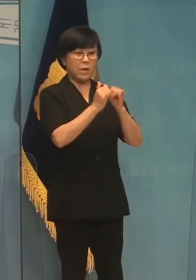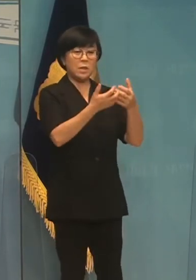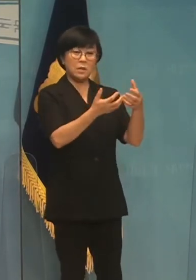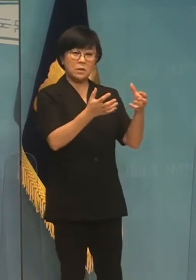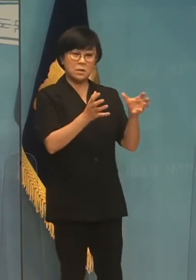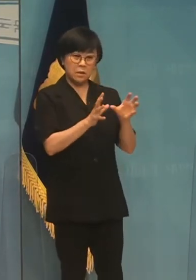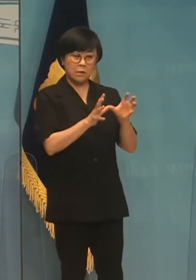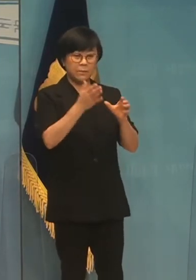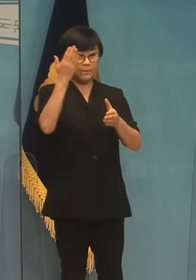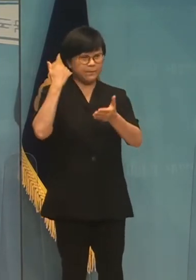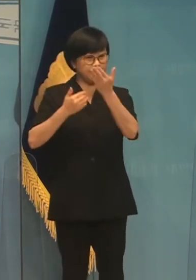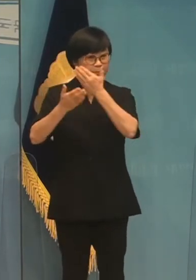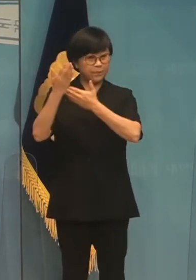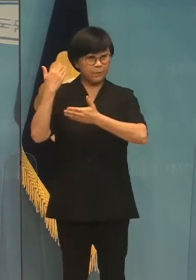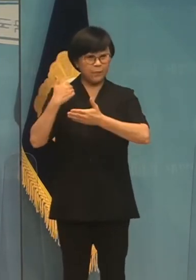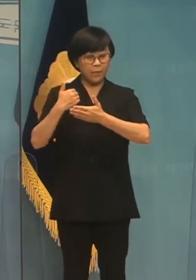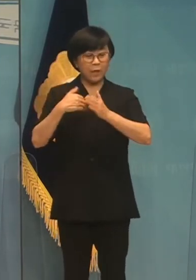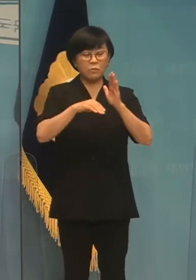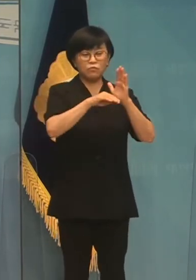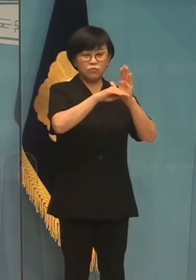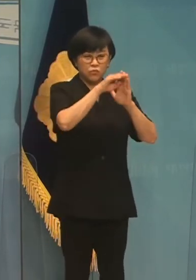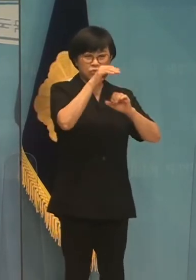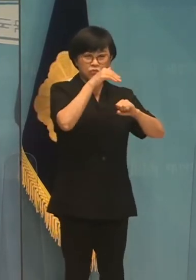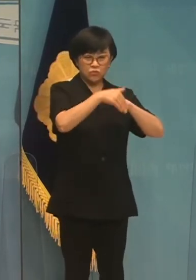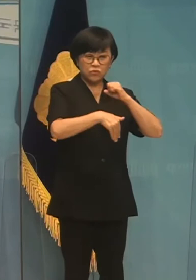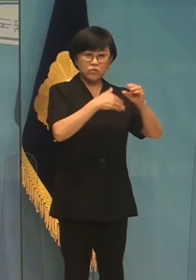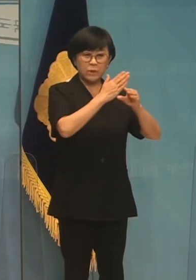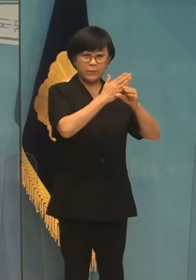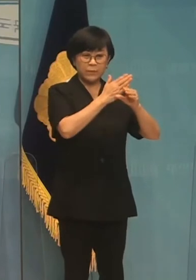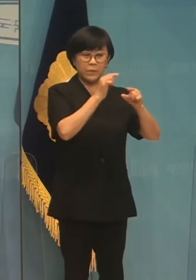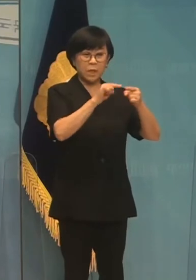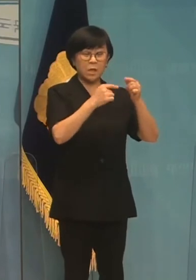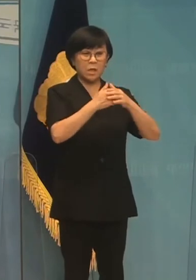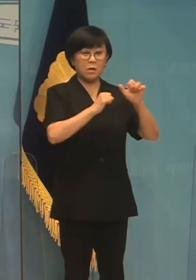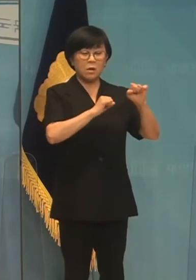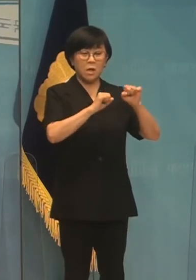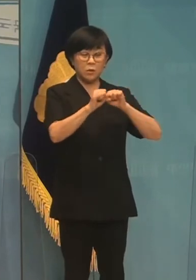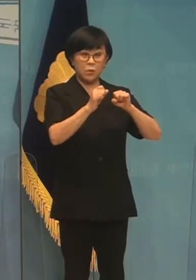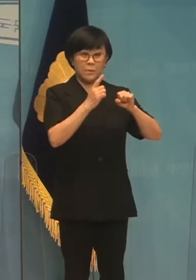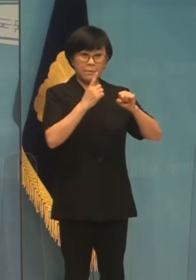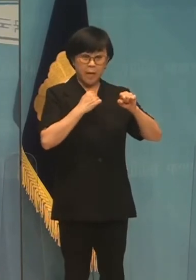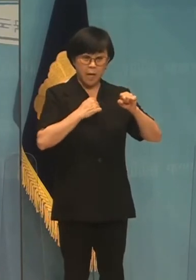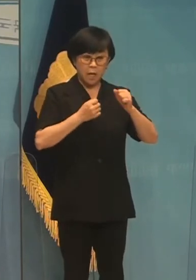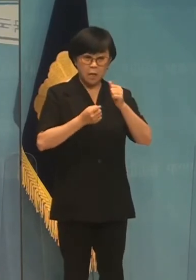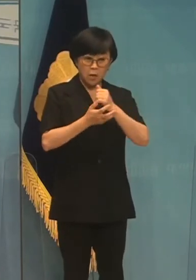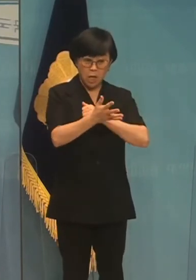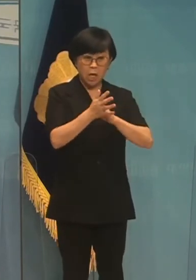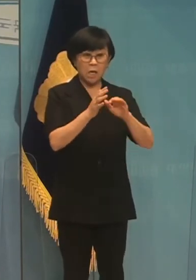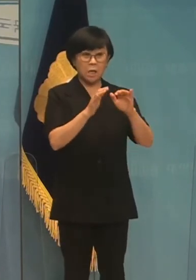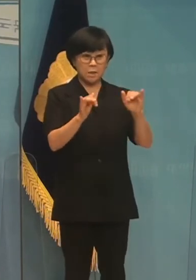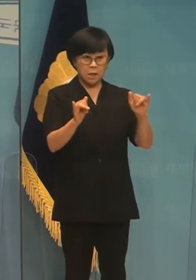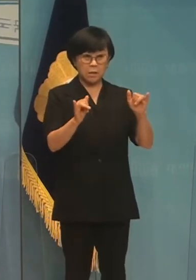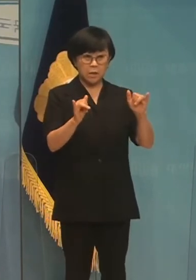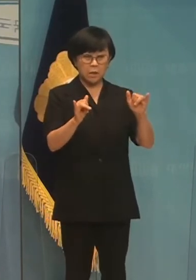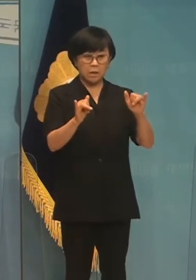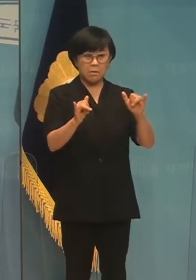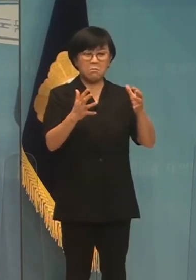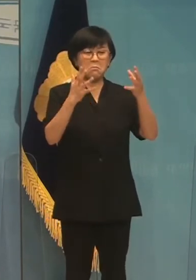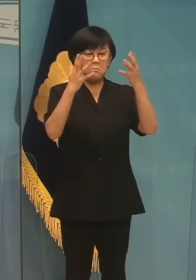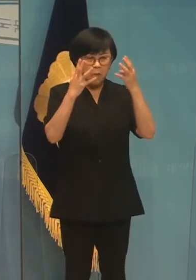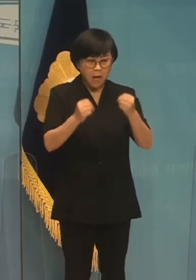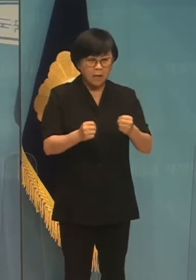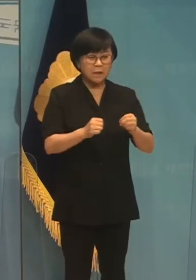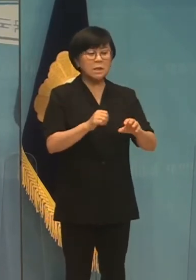사회단체에는 과거에 종북 주사파였거나 종북 주사파의 영향을 받은 사람들이